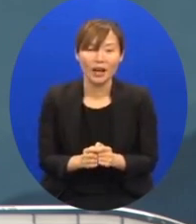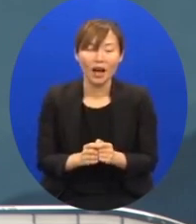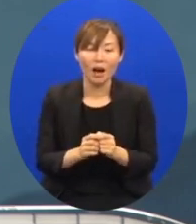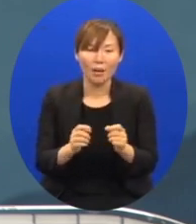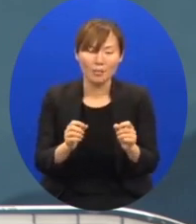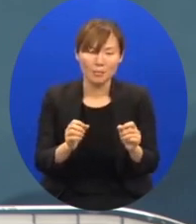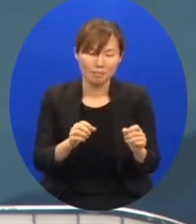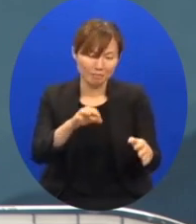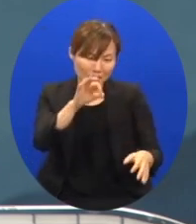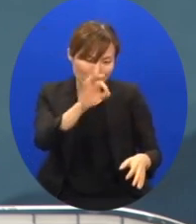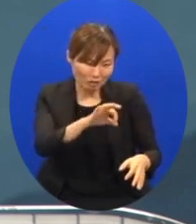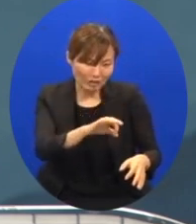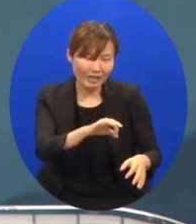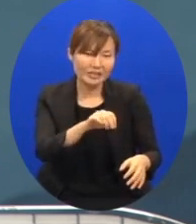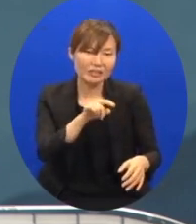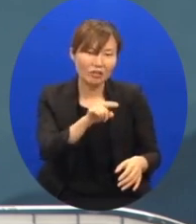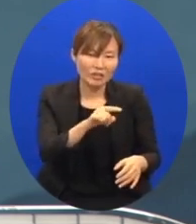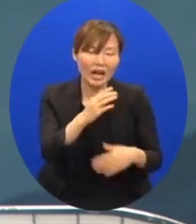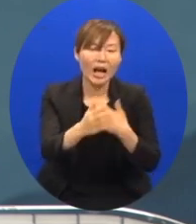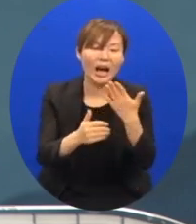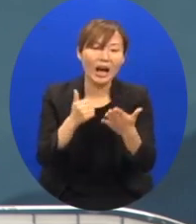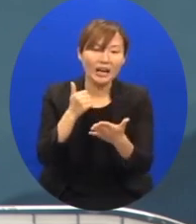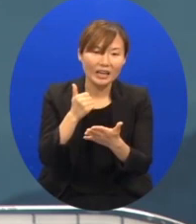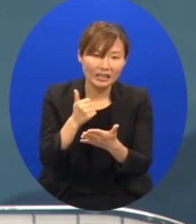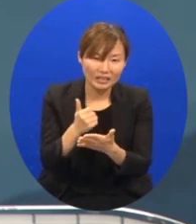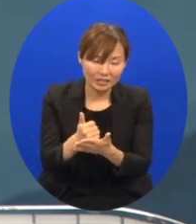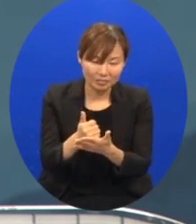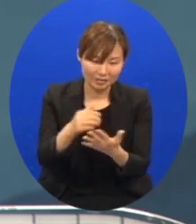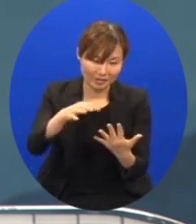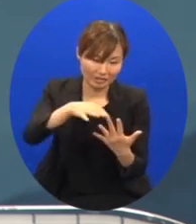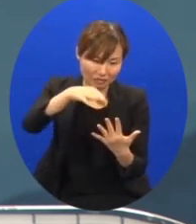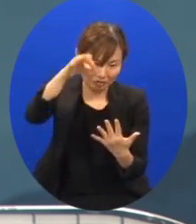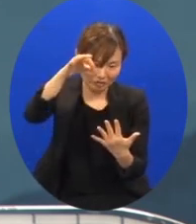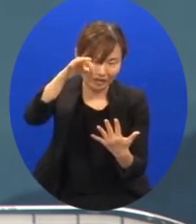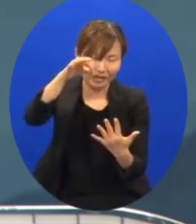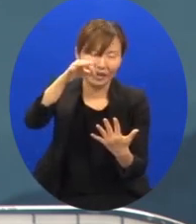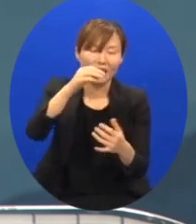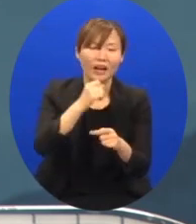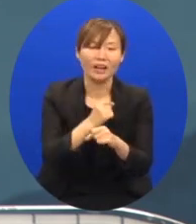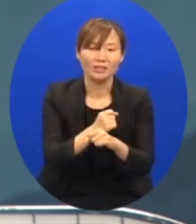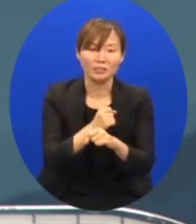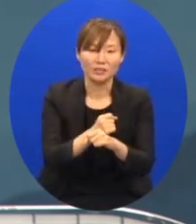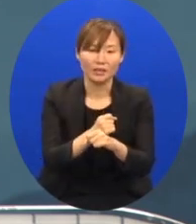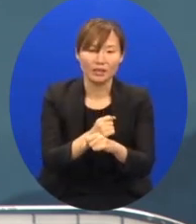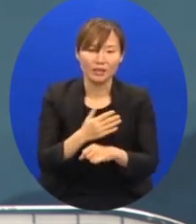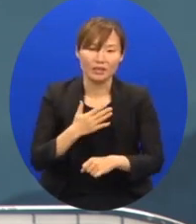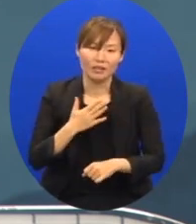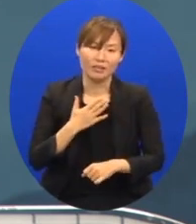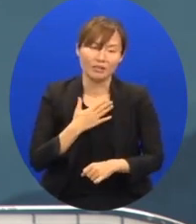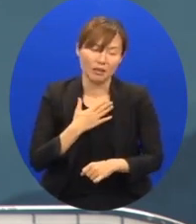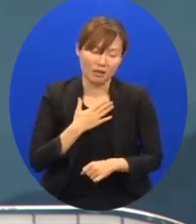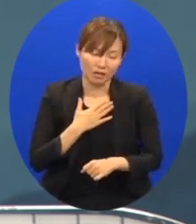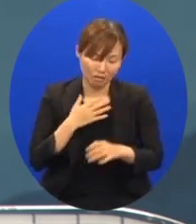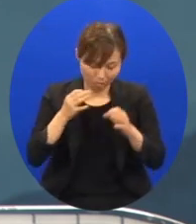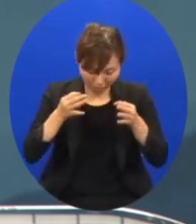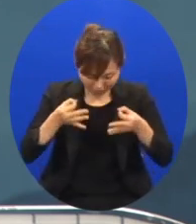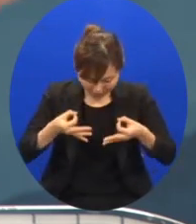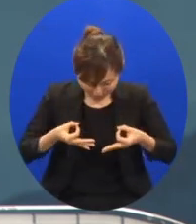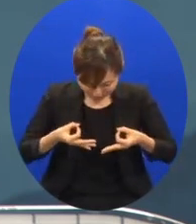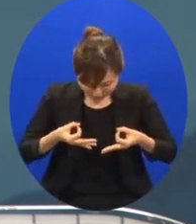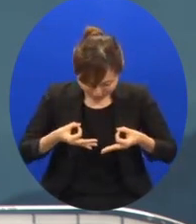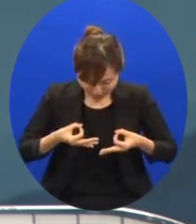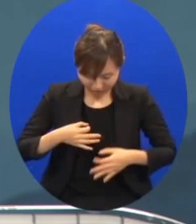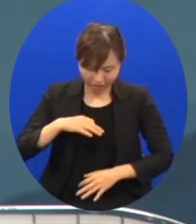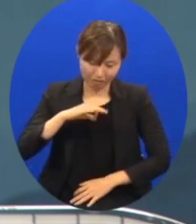멸시받는 거쳐 난 것을 하나님이 일부러 택하신 다 그러면 나야말로 그런 사람이 진짜